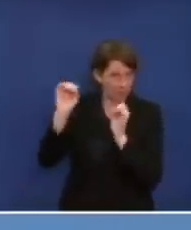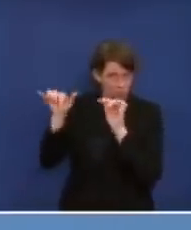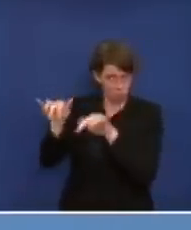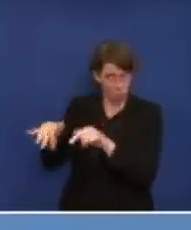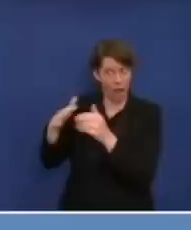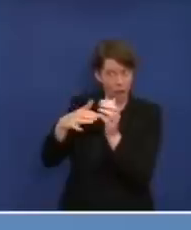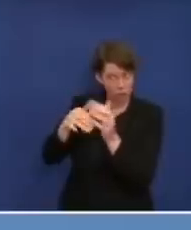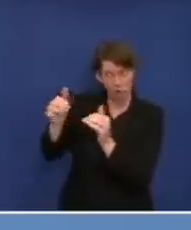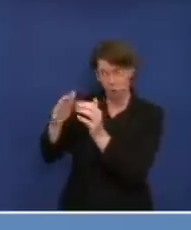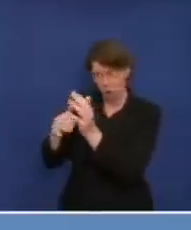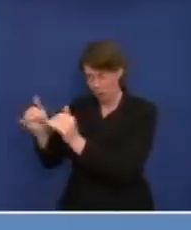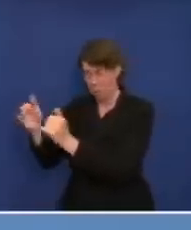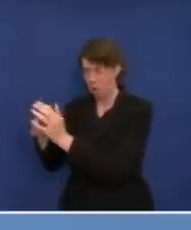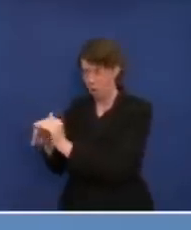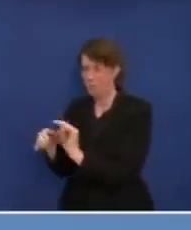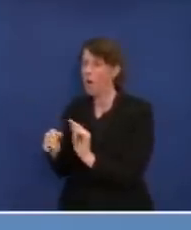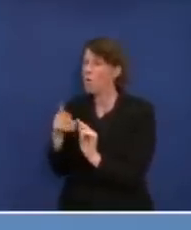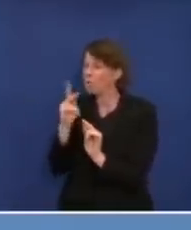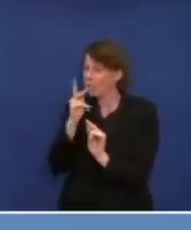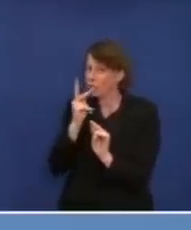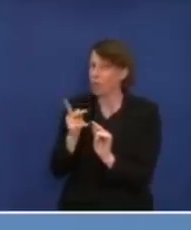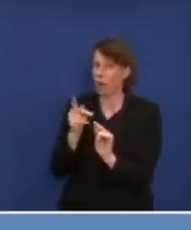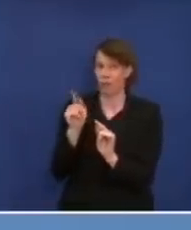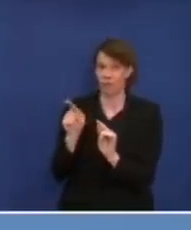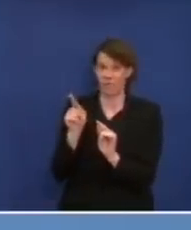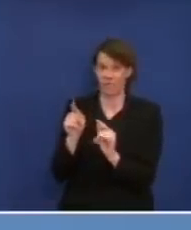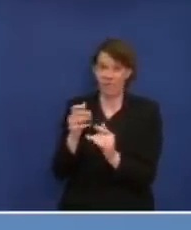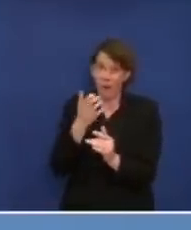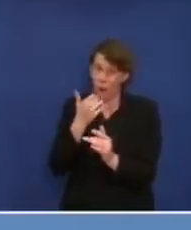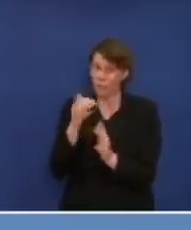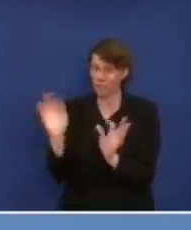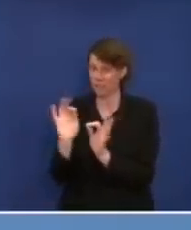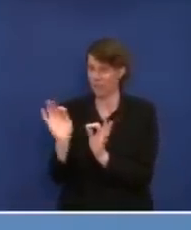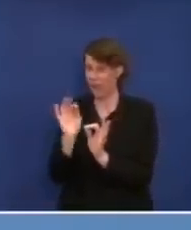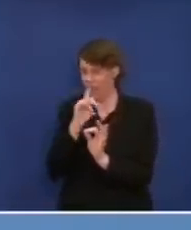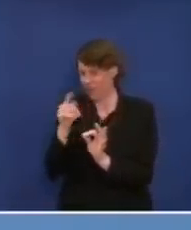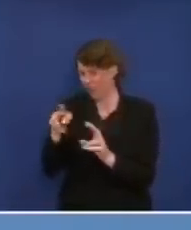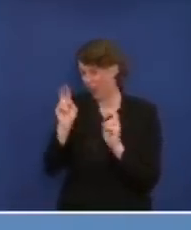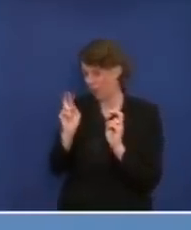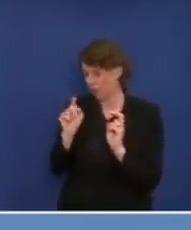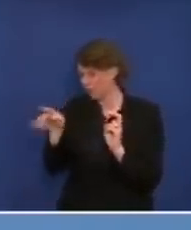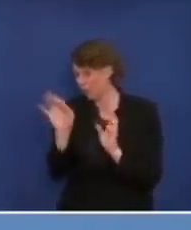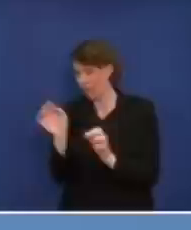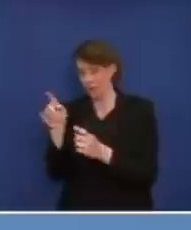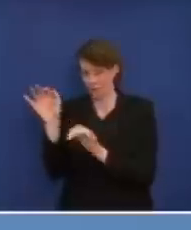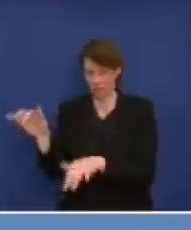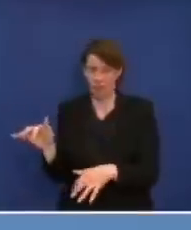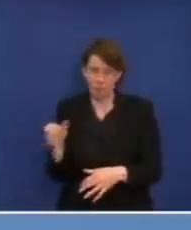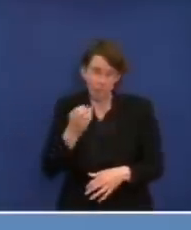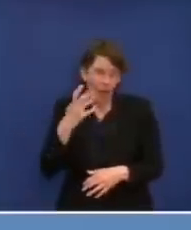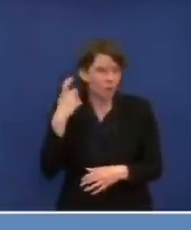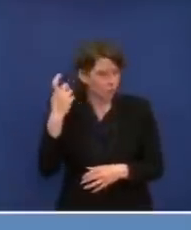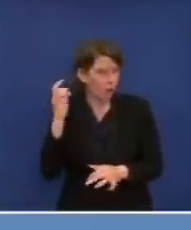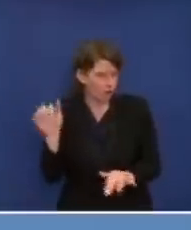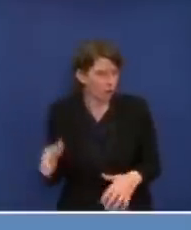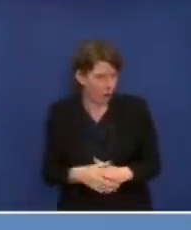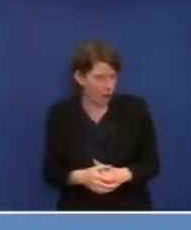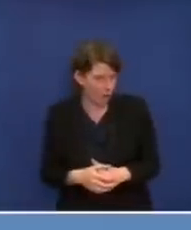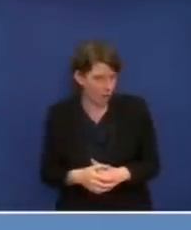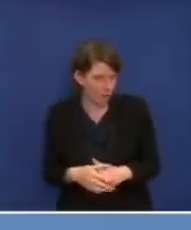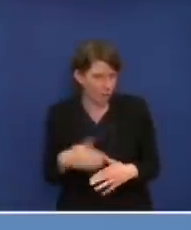wurden, nun eben nicht in Gefahr geraten. Das ist natürlich zunächst mal etwas,